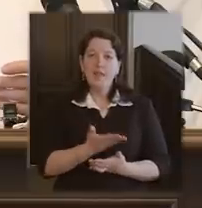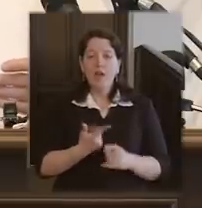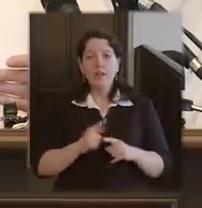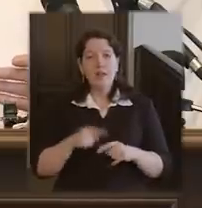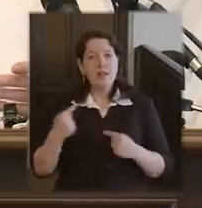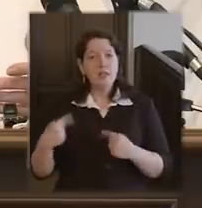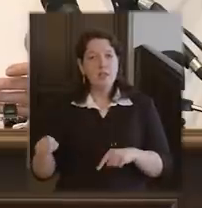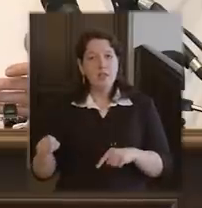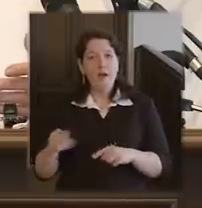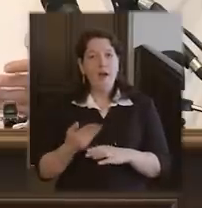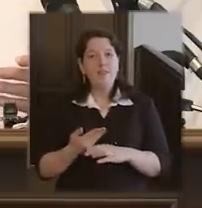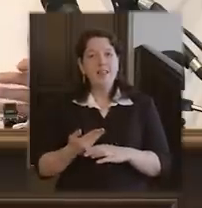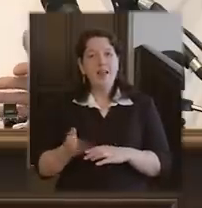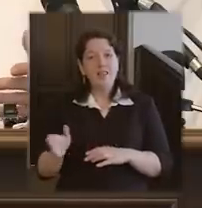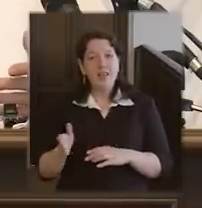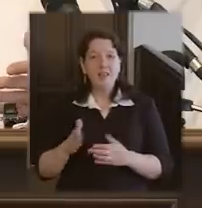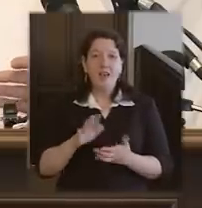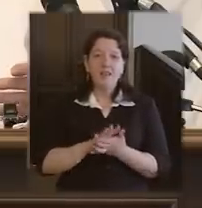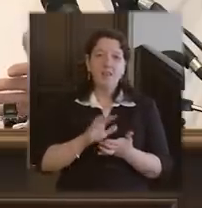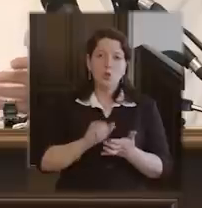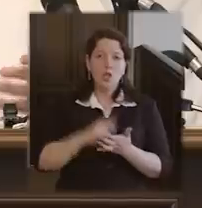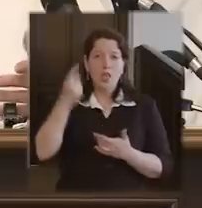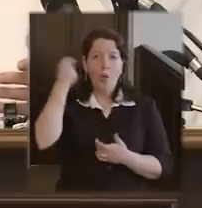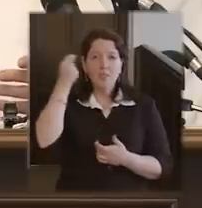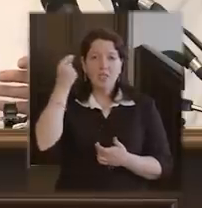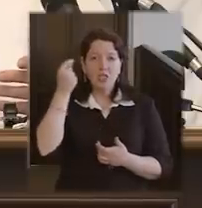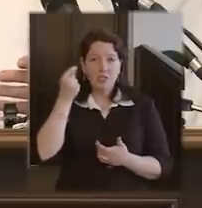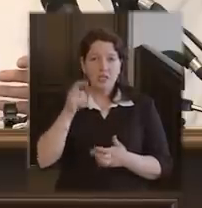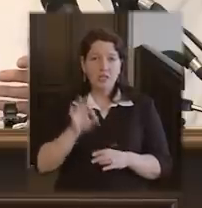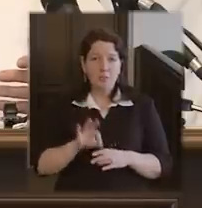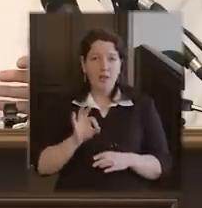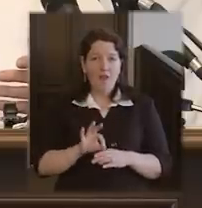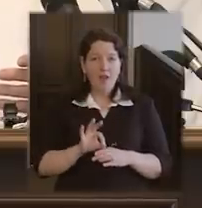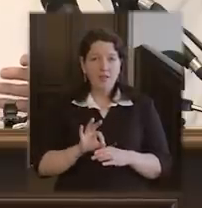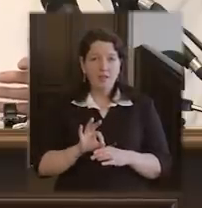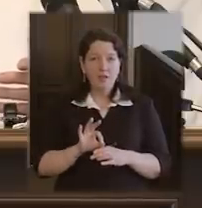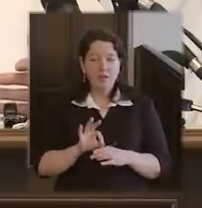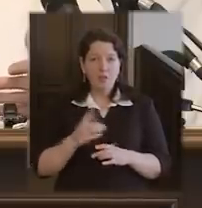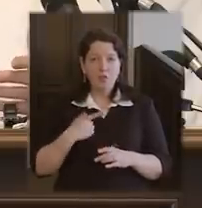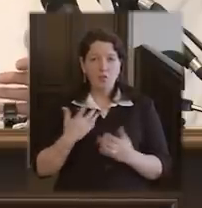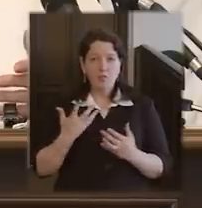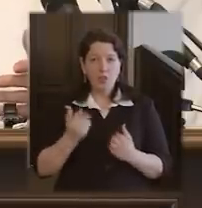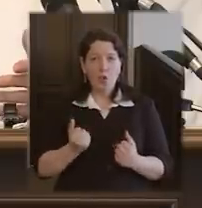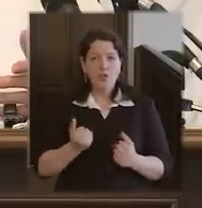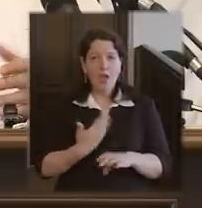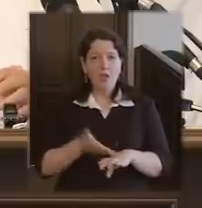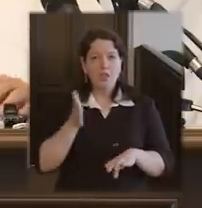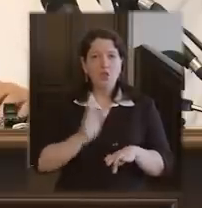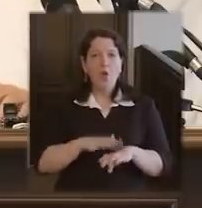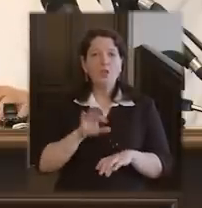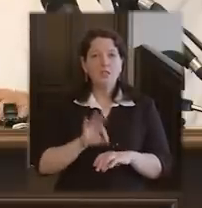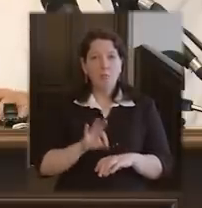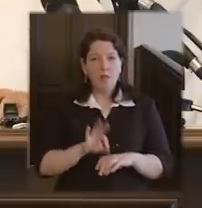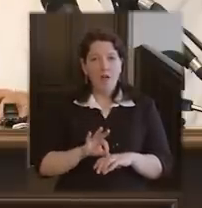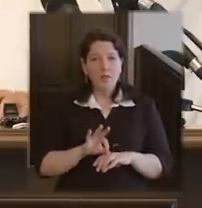имеющих те или иные отклонения именно психического характера. То есть не те или иные, а ощутимые, не